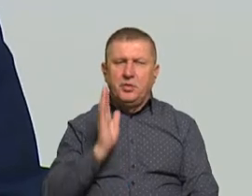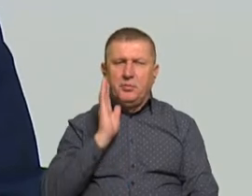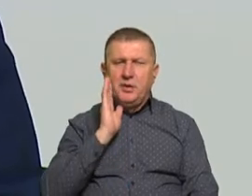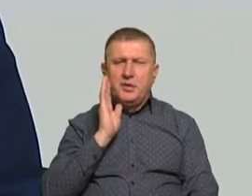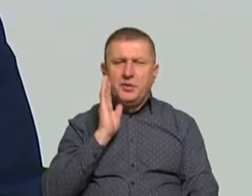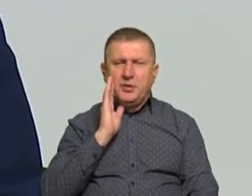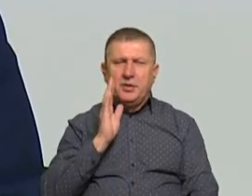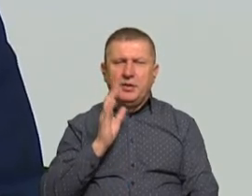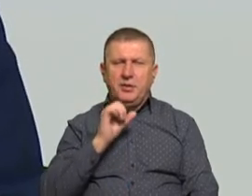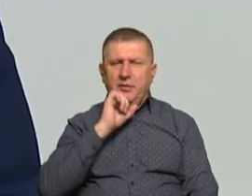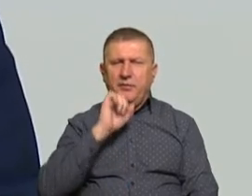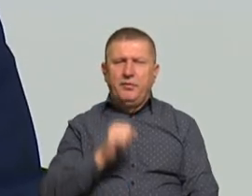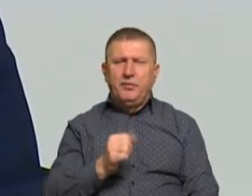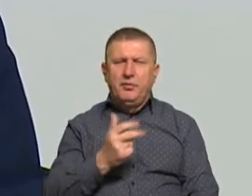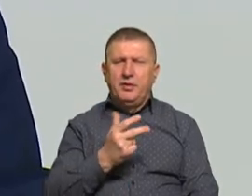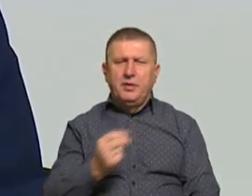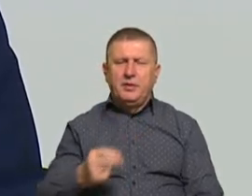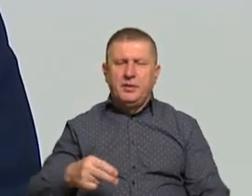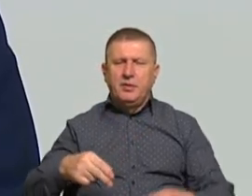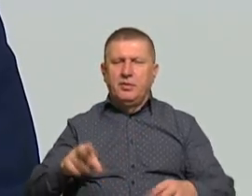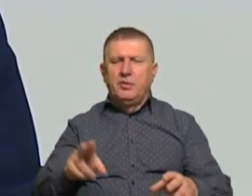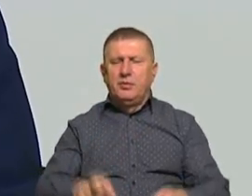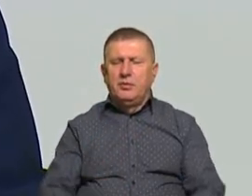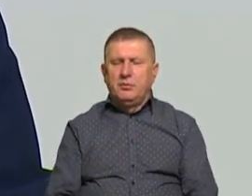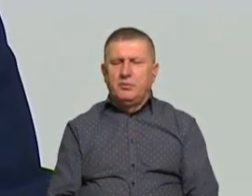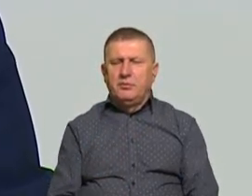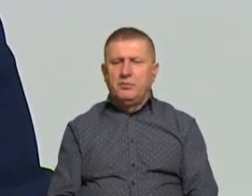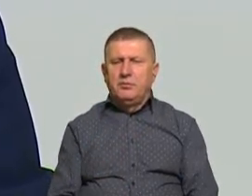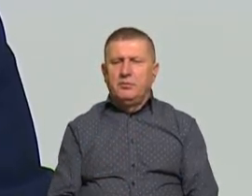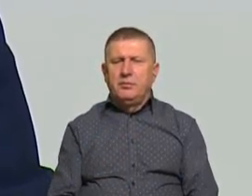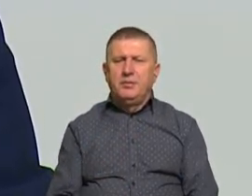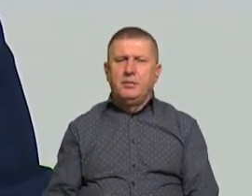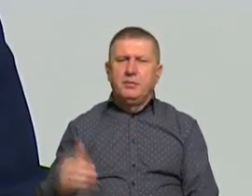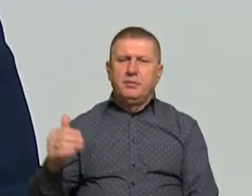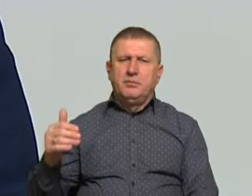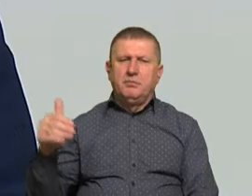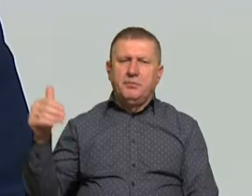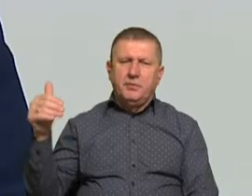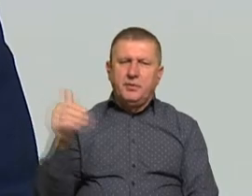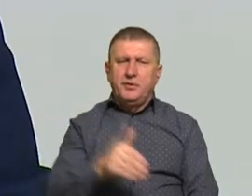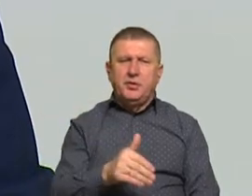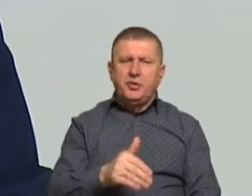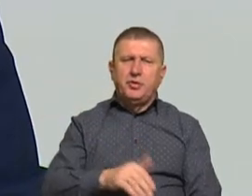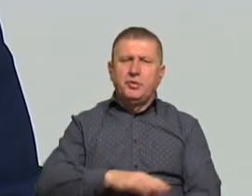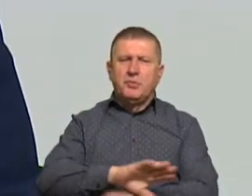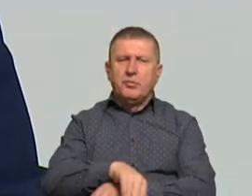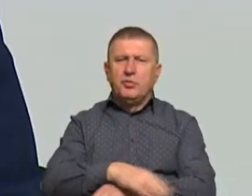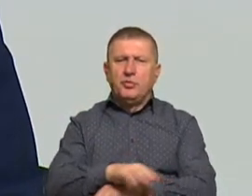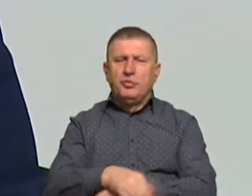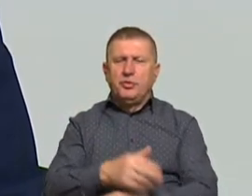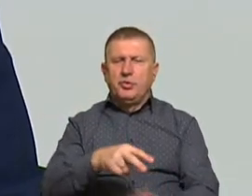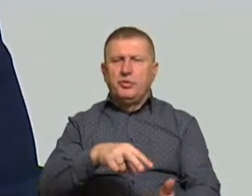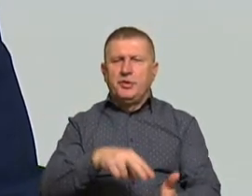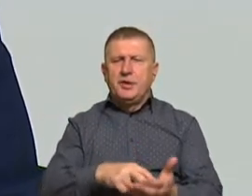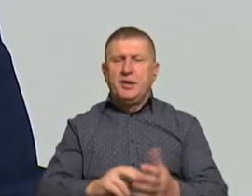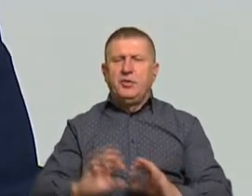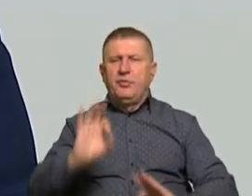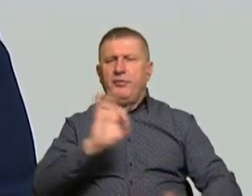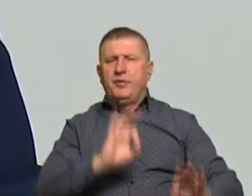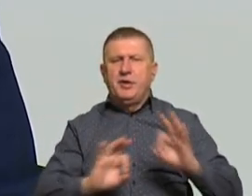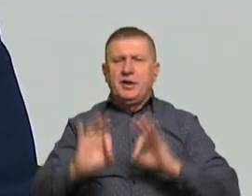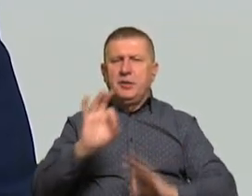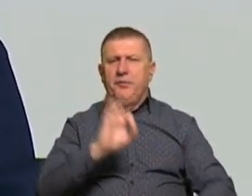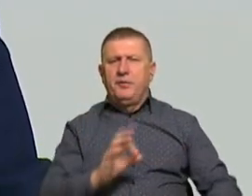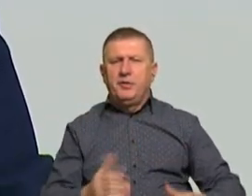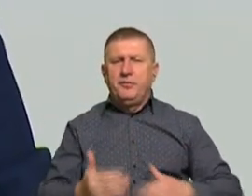zostało oddane. Tak, poza tym 1000 wyremontowanych pustostanów, które wyremontowaliśmy w